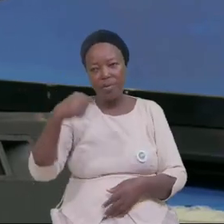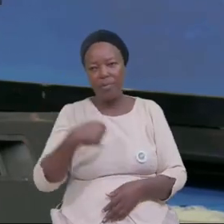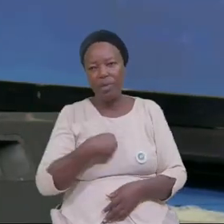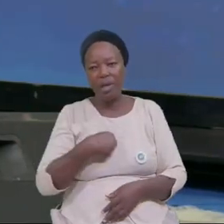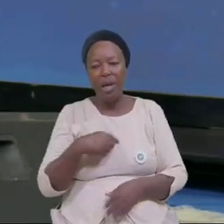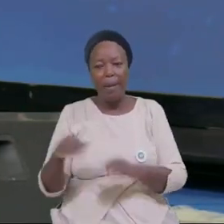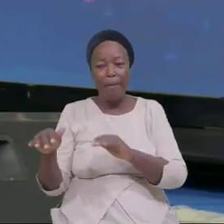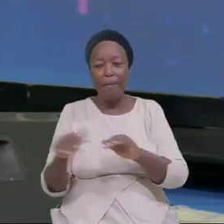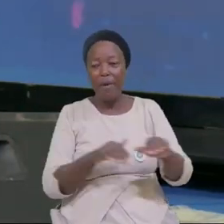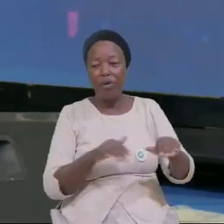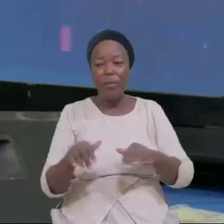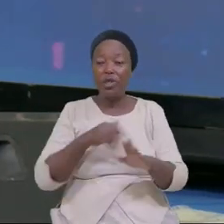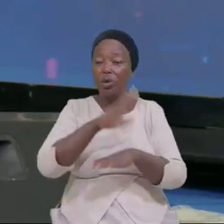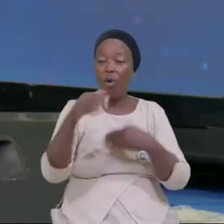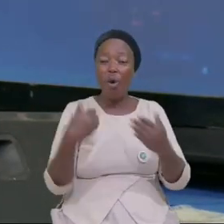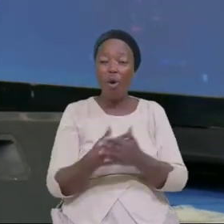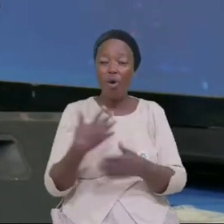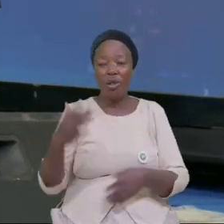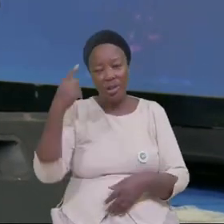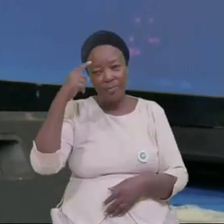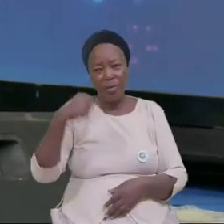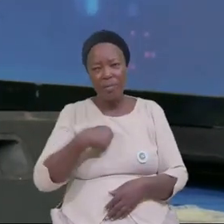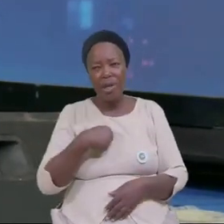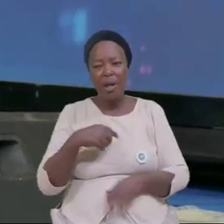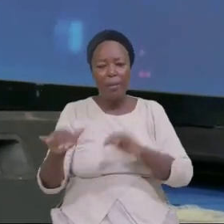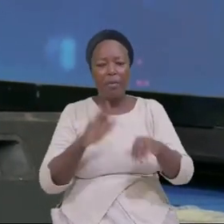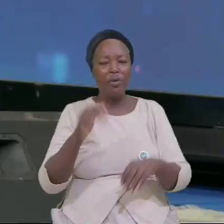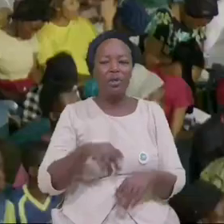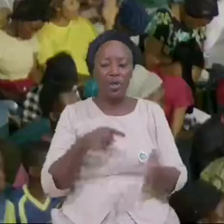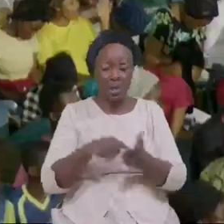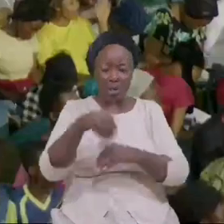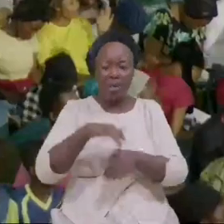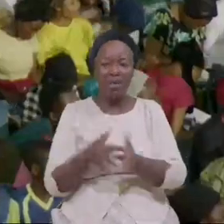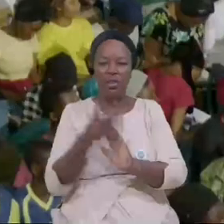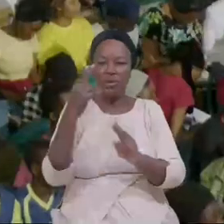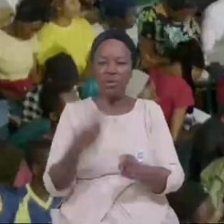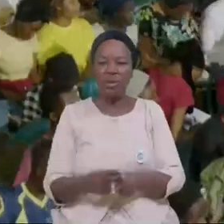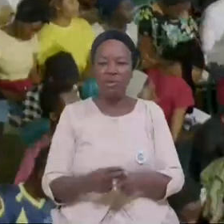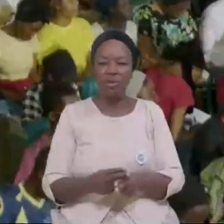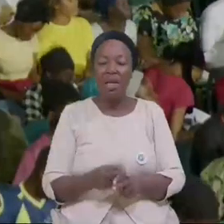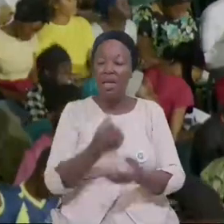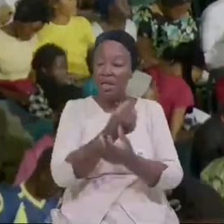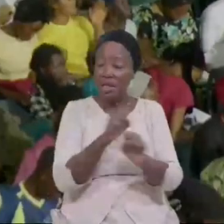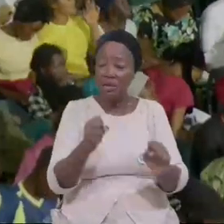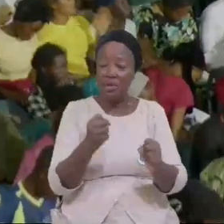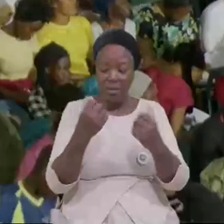Qui agit en ma faveur. L'accomplissement aujourd'hui. Le salut ce